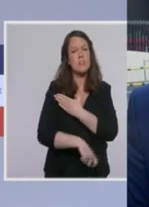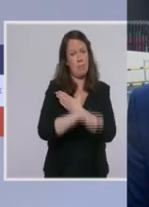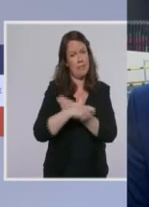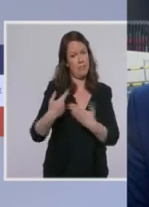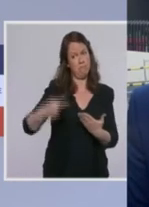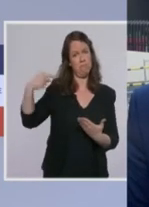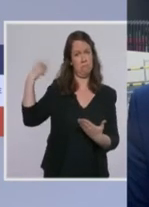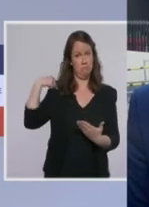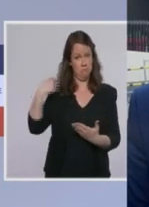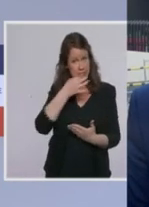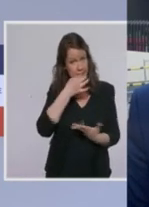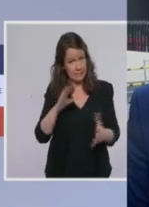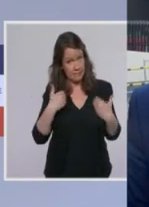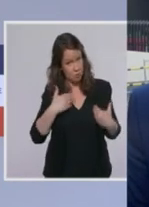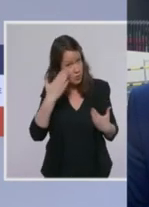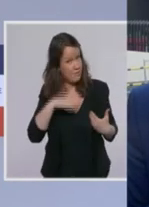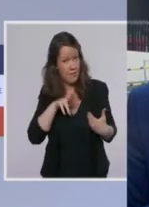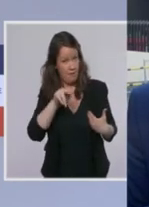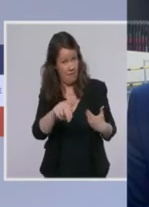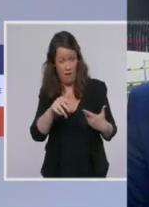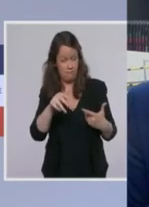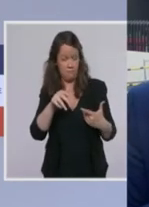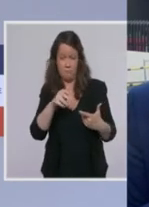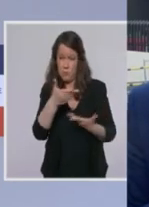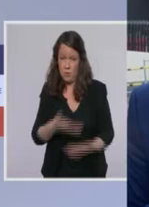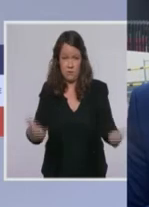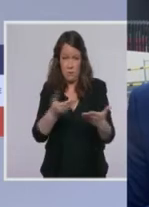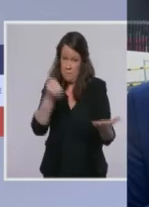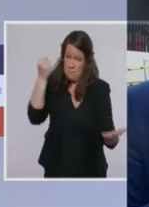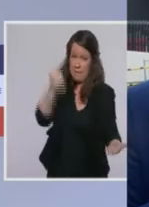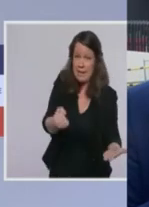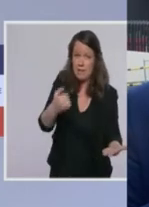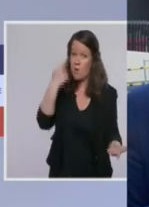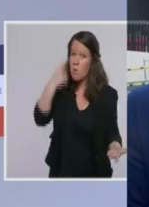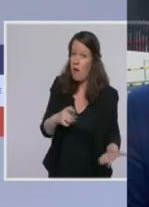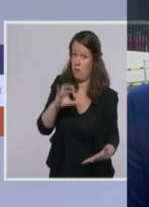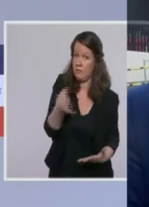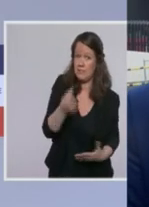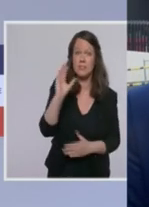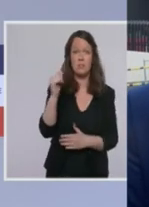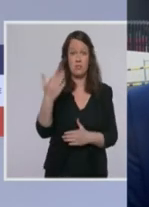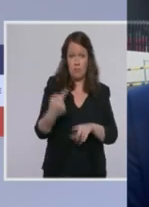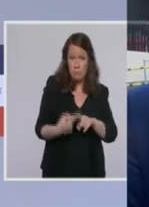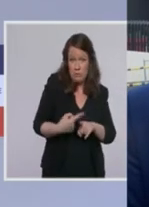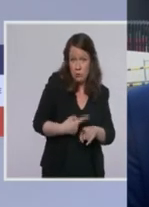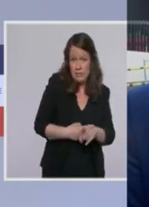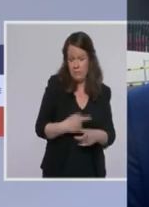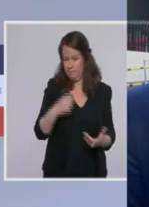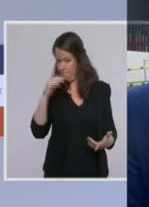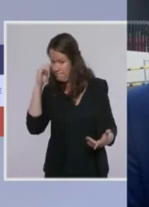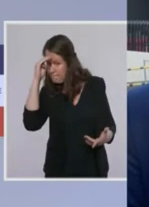إجراءات استثنائية بمناسبة عيد الفصح كما كان الأمر في أعياد الميلاد ليلاس. نعم، أشكرك شكرا